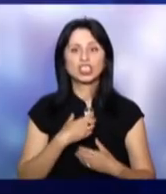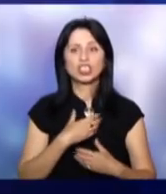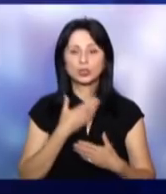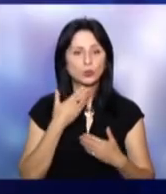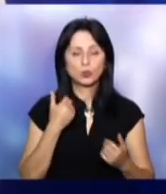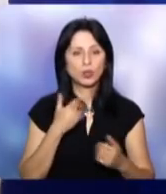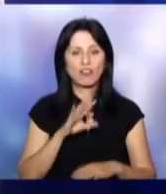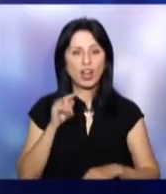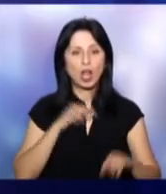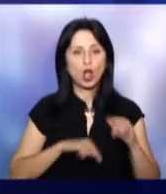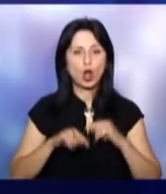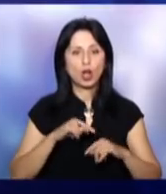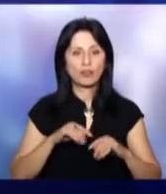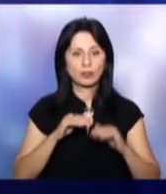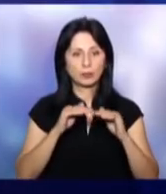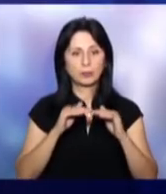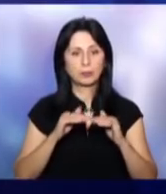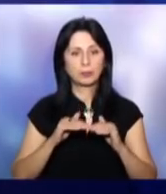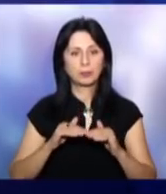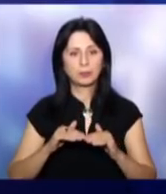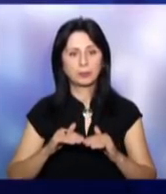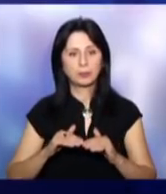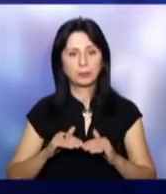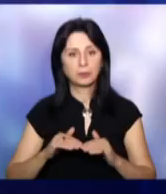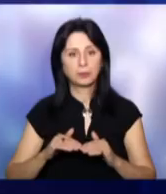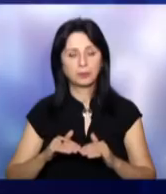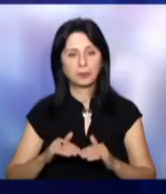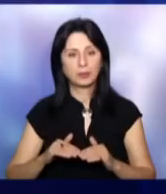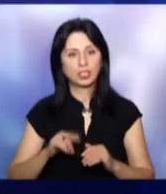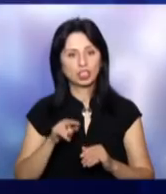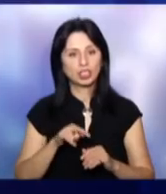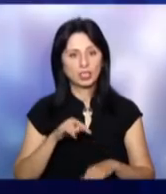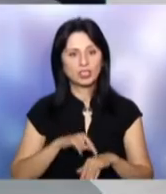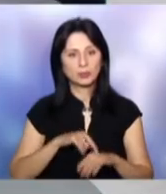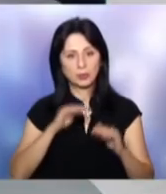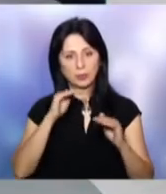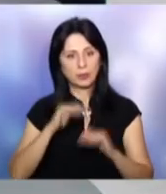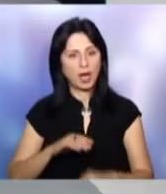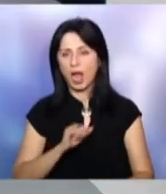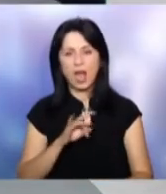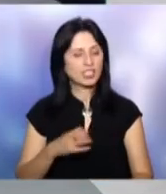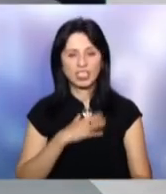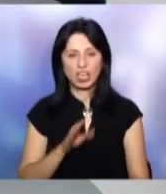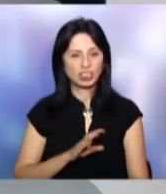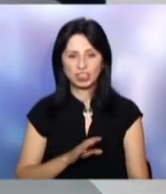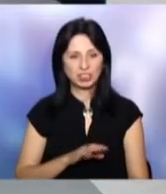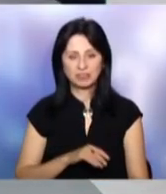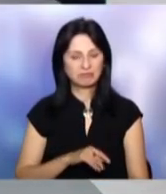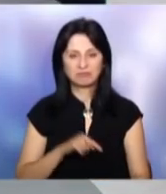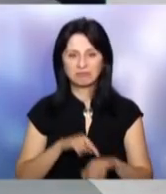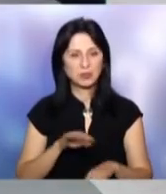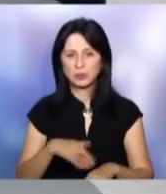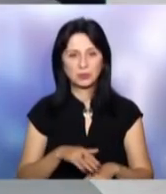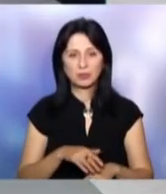განცდა, ყველა ორგანო მიდის მინორისკენ და ასევე მიინავლება შენი განცდები. არც გეშინია, არც რაიმე განცდა